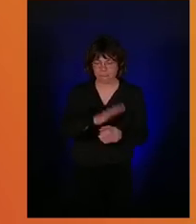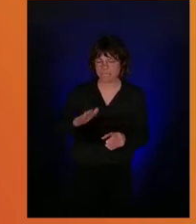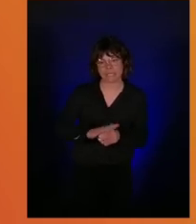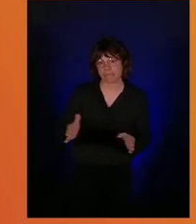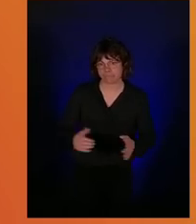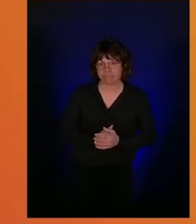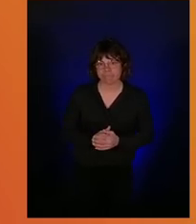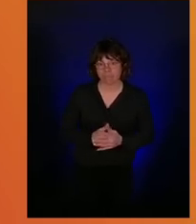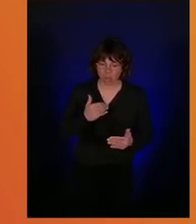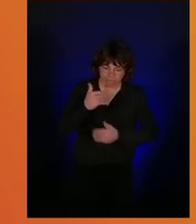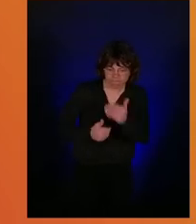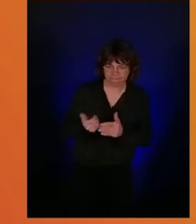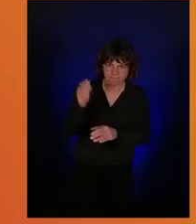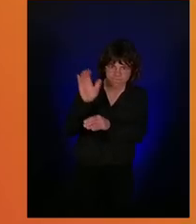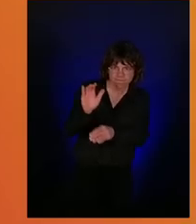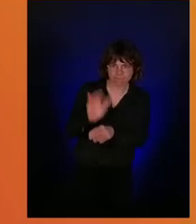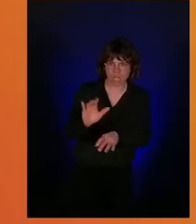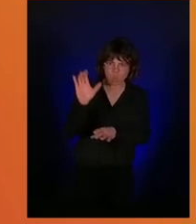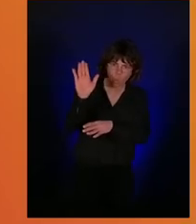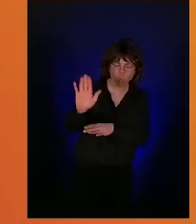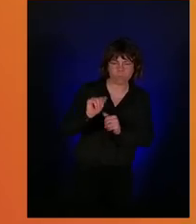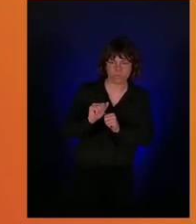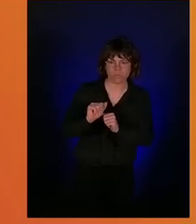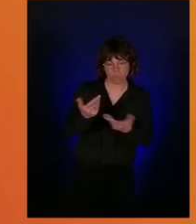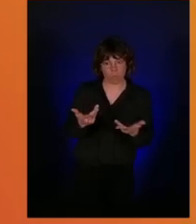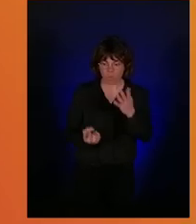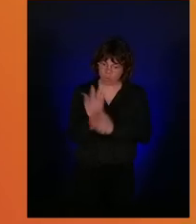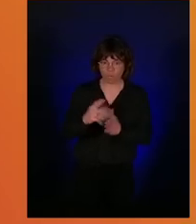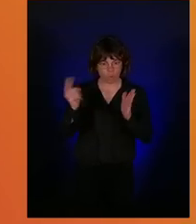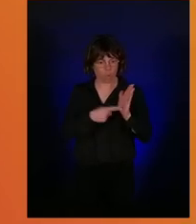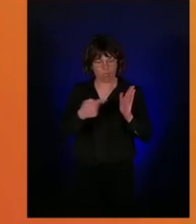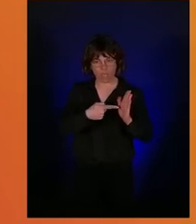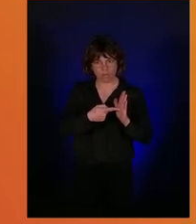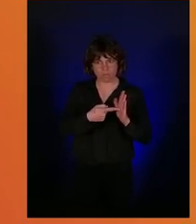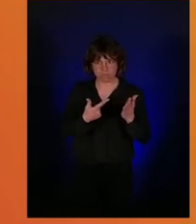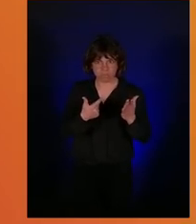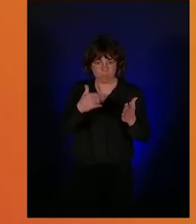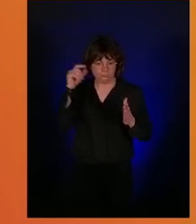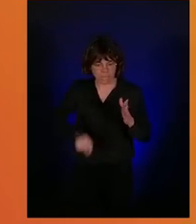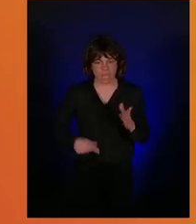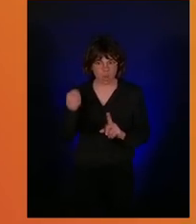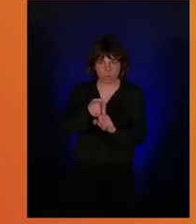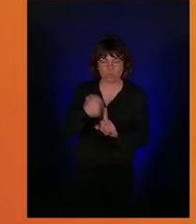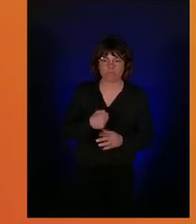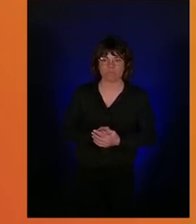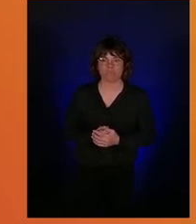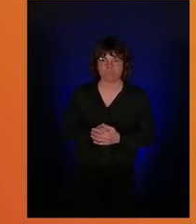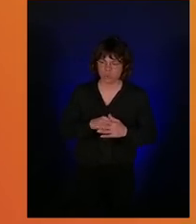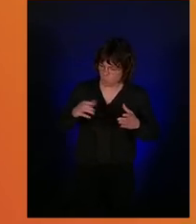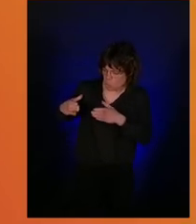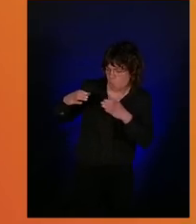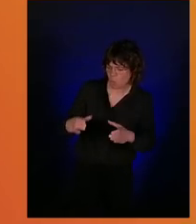pas. Et notre démarche revendicative pour gagner de nouveaux droits ne peut faire l'impasse sur la lutte. En l'absence d'une mobilisation